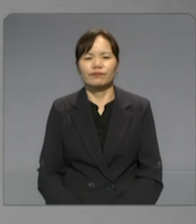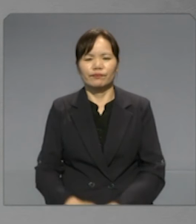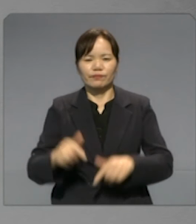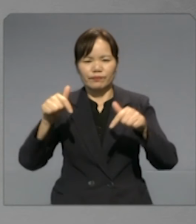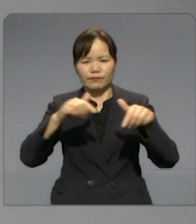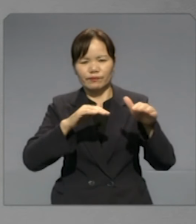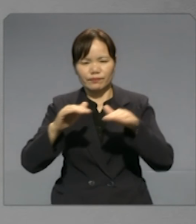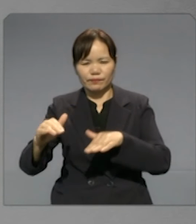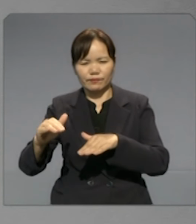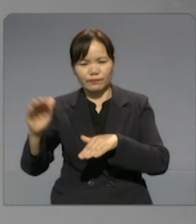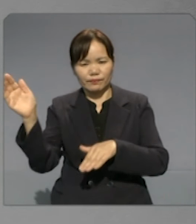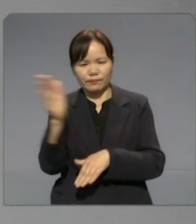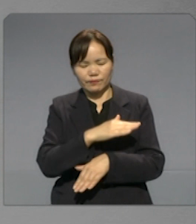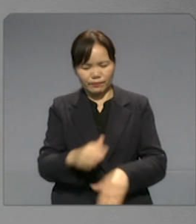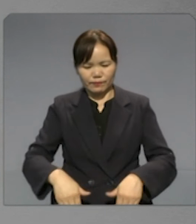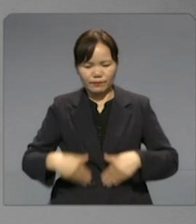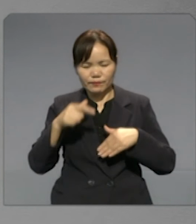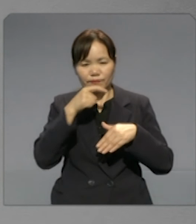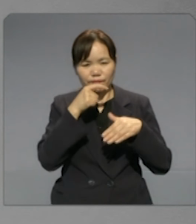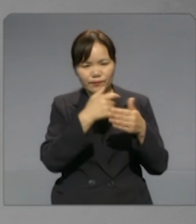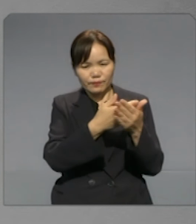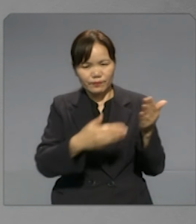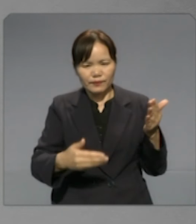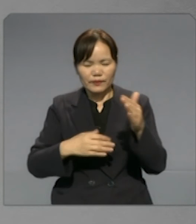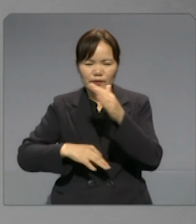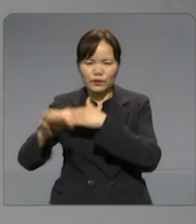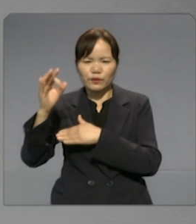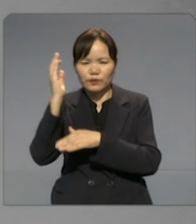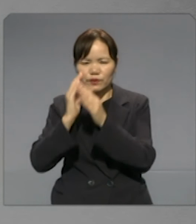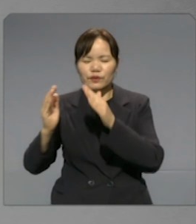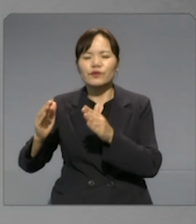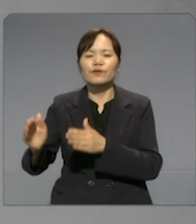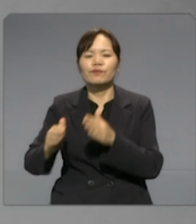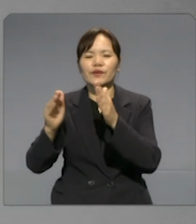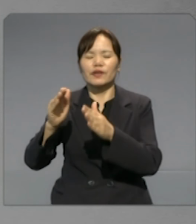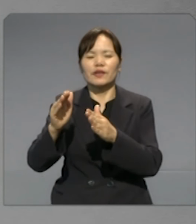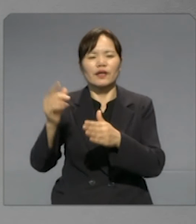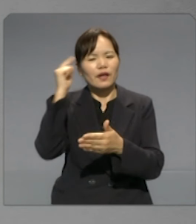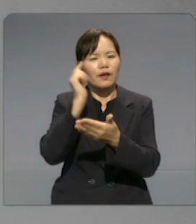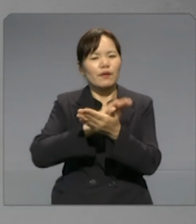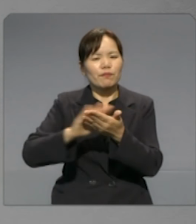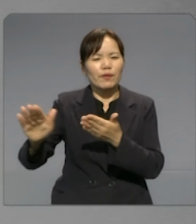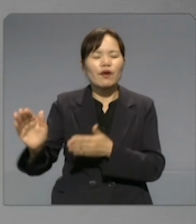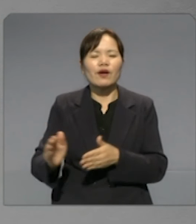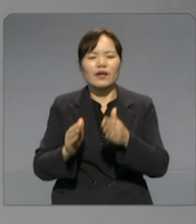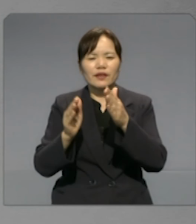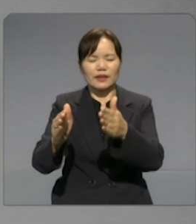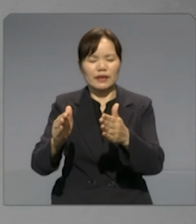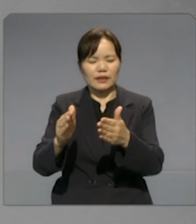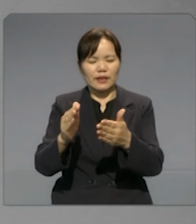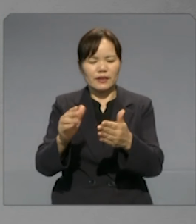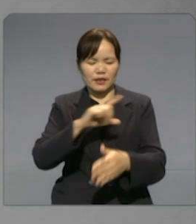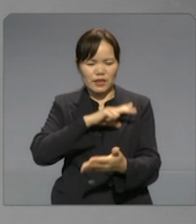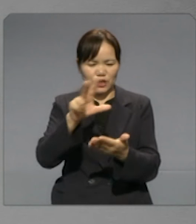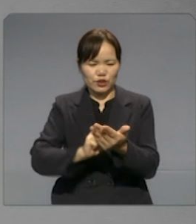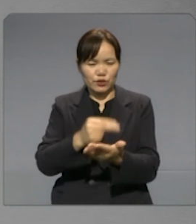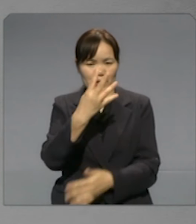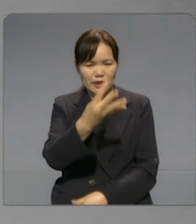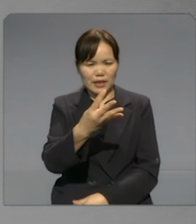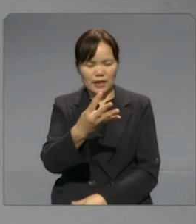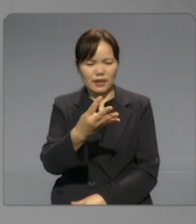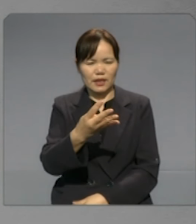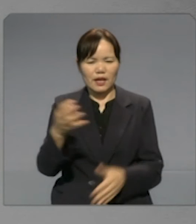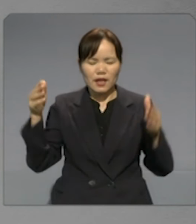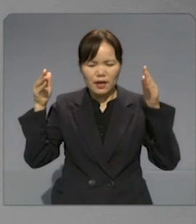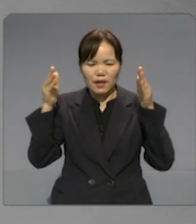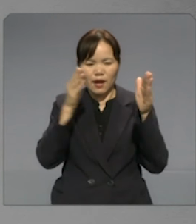서해안 갯길에서부터 남쪽 물길과 동쪽 숲길, DMZ 평화 누리길까지 네 가지 주제 60개 코스를 거닐